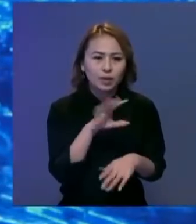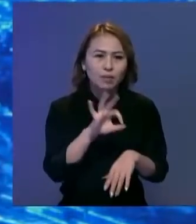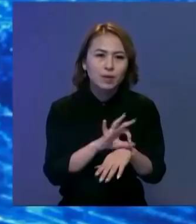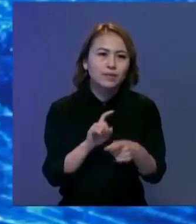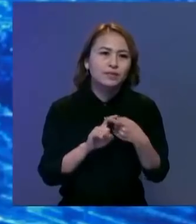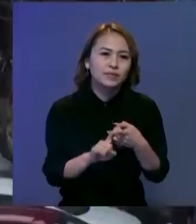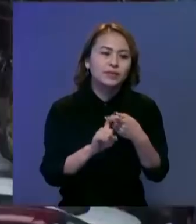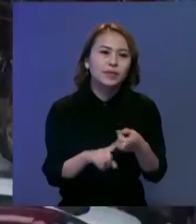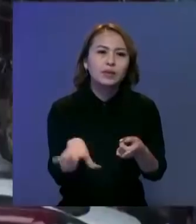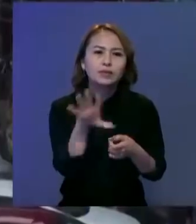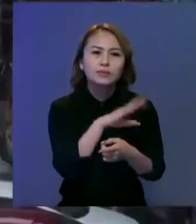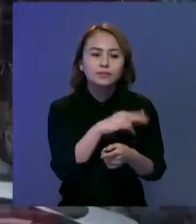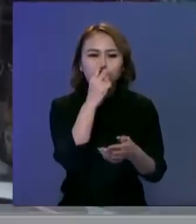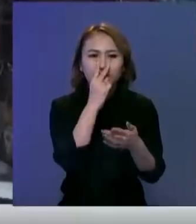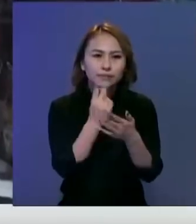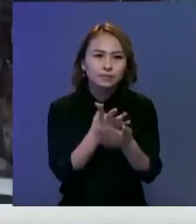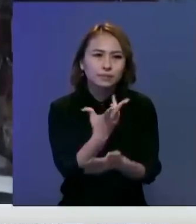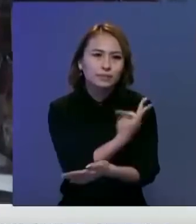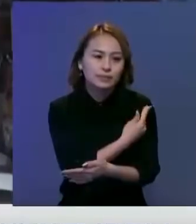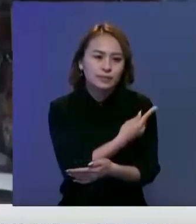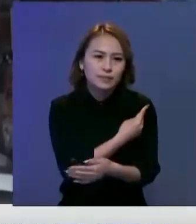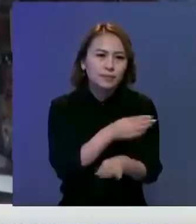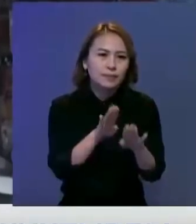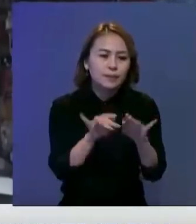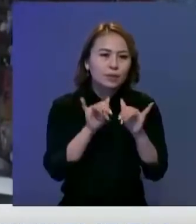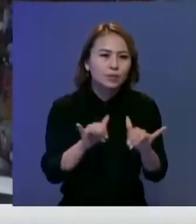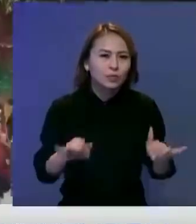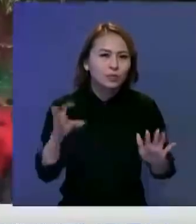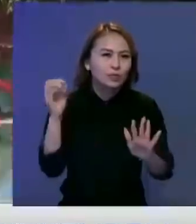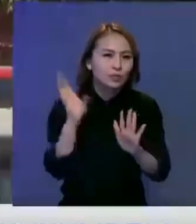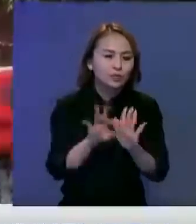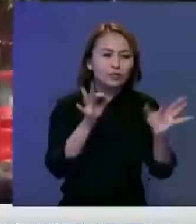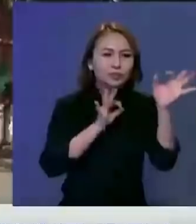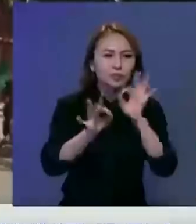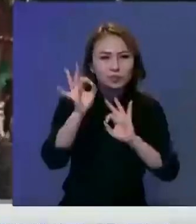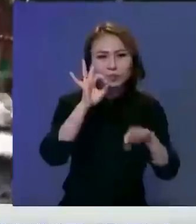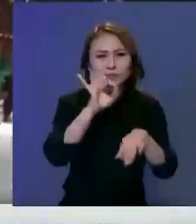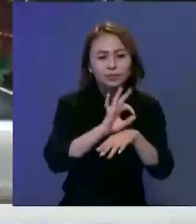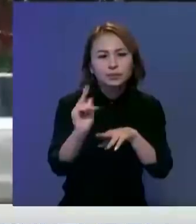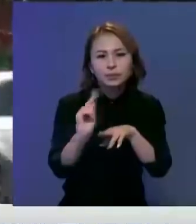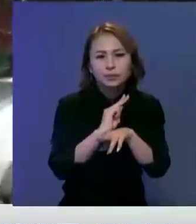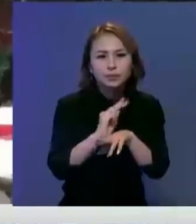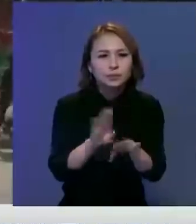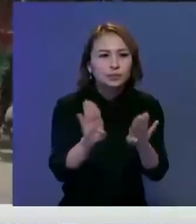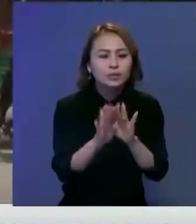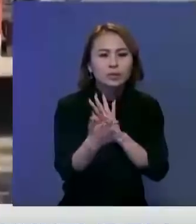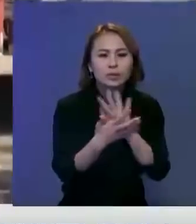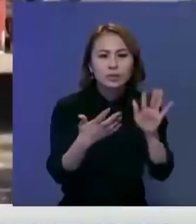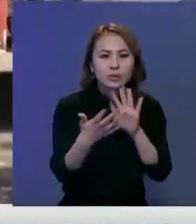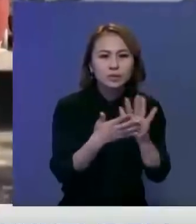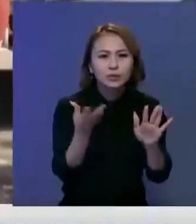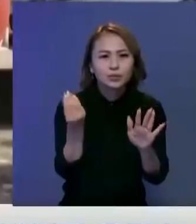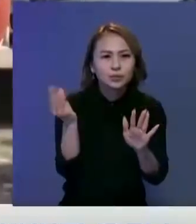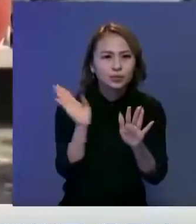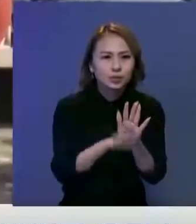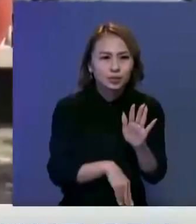қарсы жаппай вакциналауға қарамастан, сонғайларда үндеттің таралы өкшеген. Дәрдәрмекпен науқастарды емдейтін құралық жабдық тапшылығынан